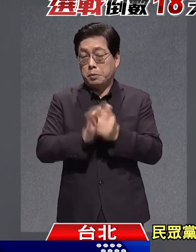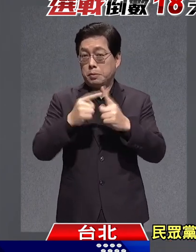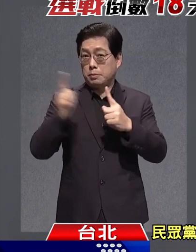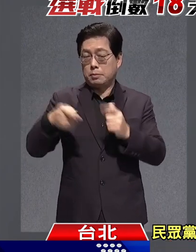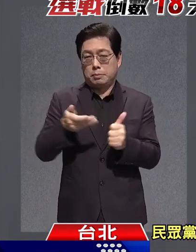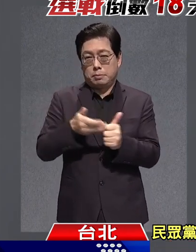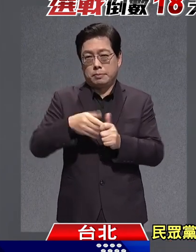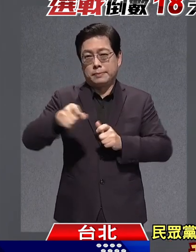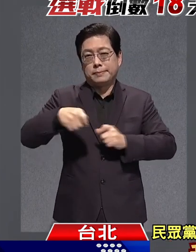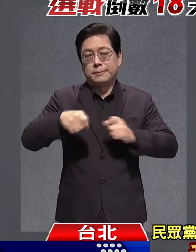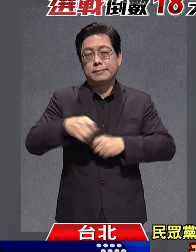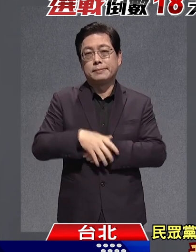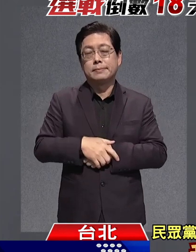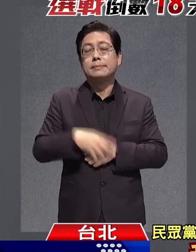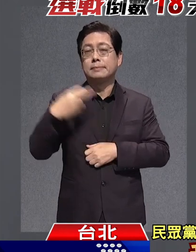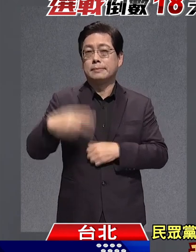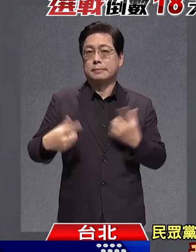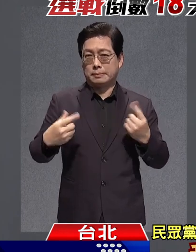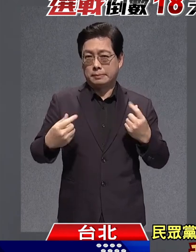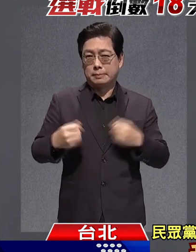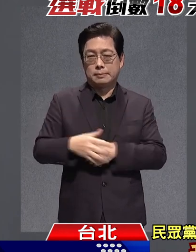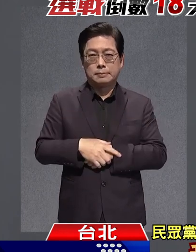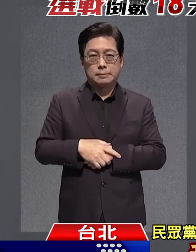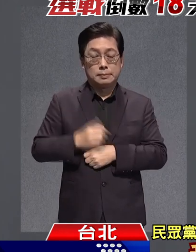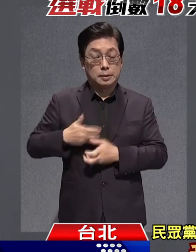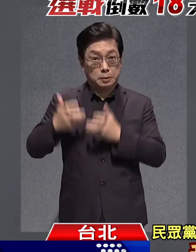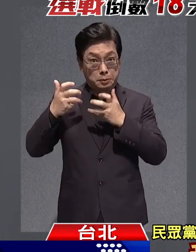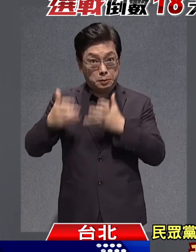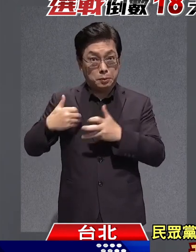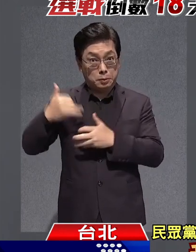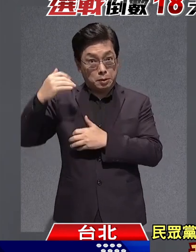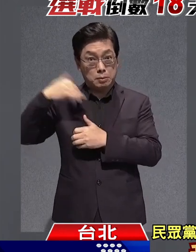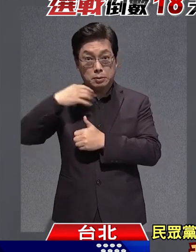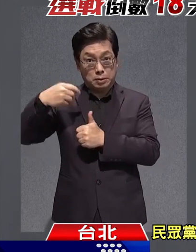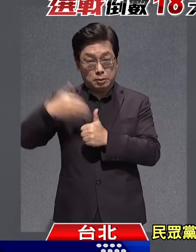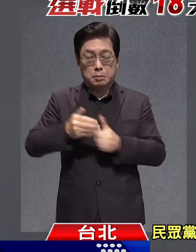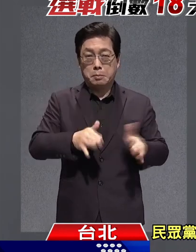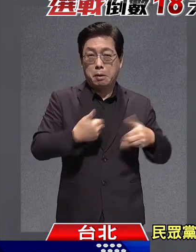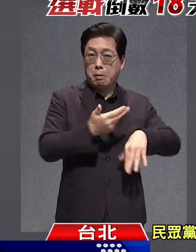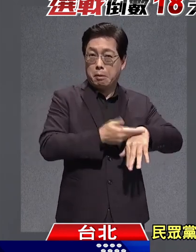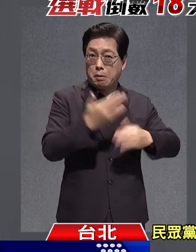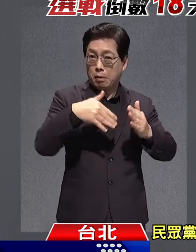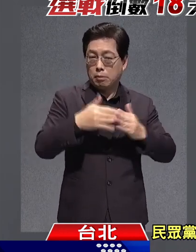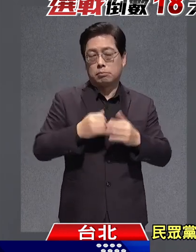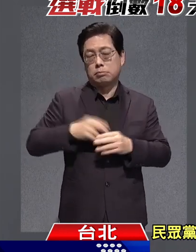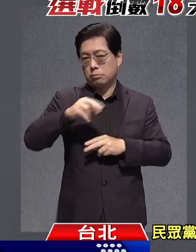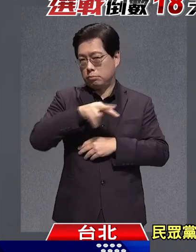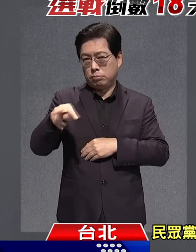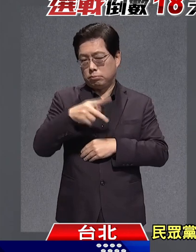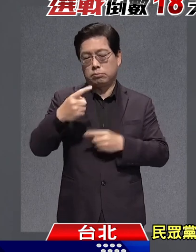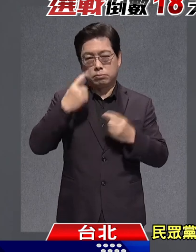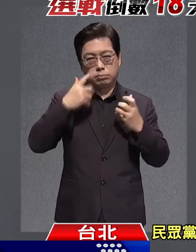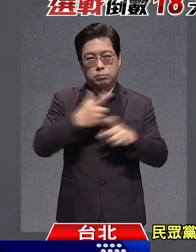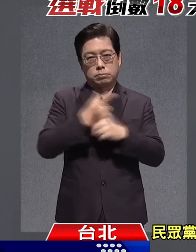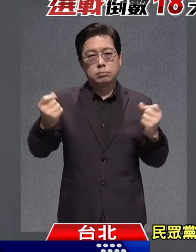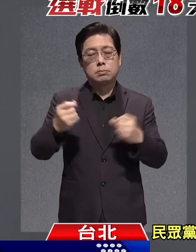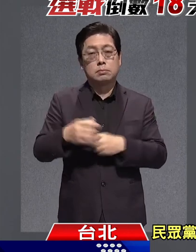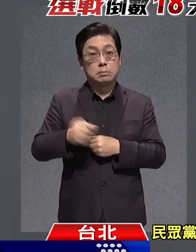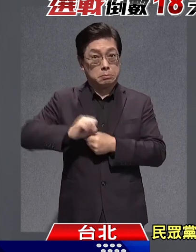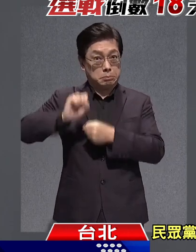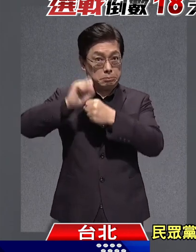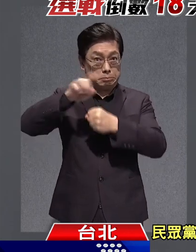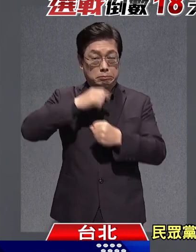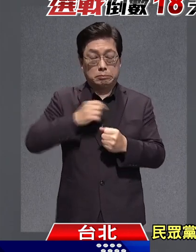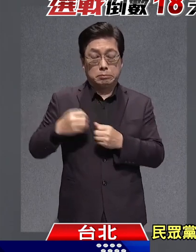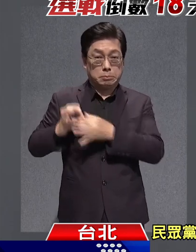才的培育计划。我会将重高教轻技职的教育政策改成高教与技职并重，来强化